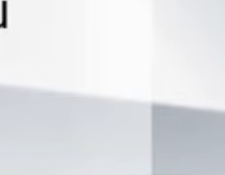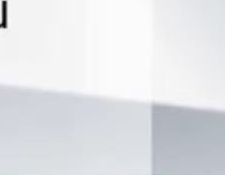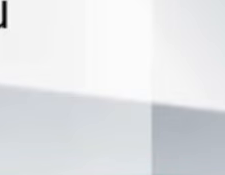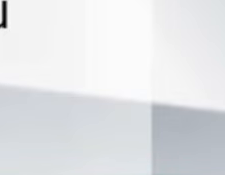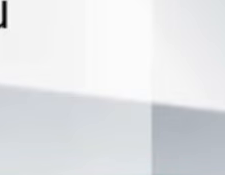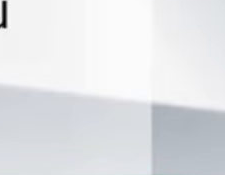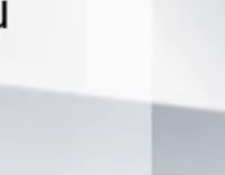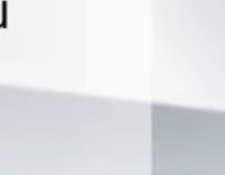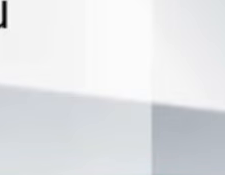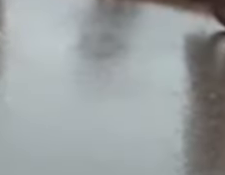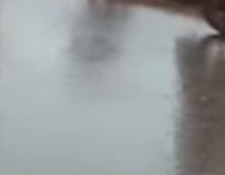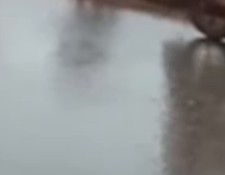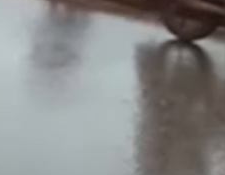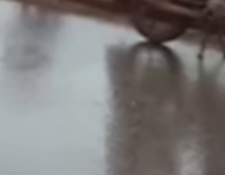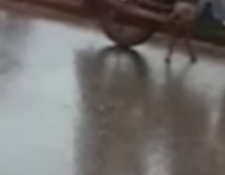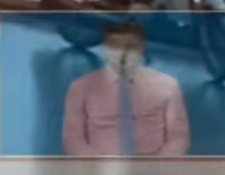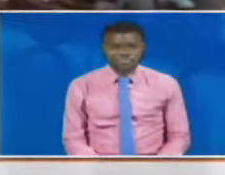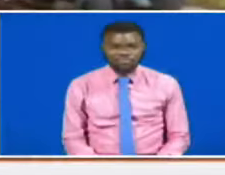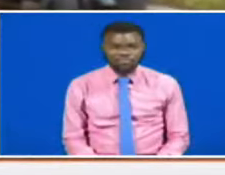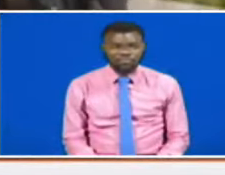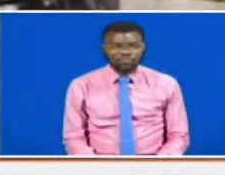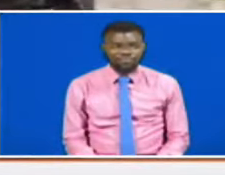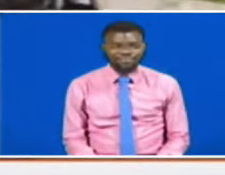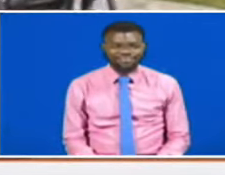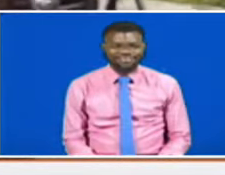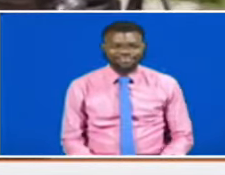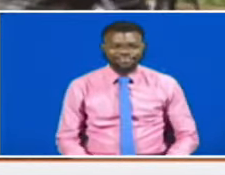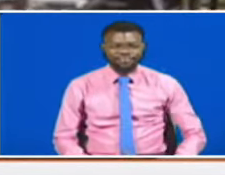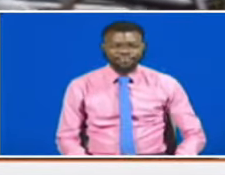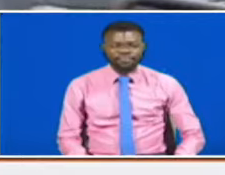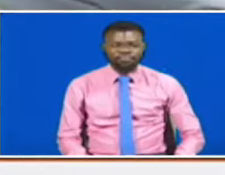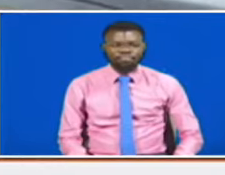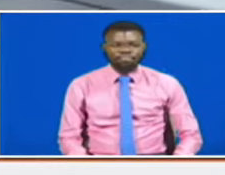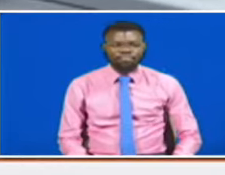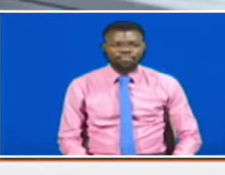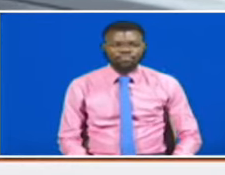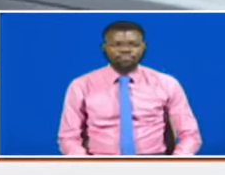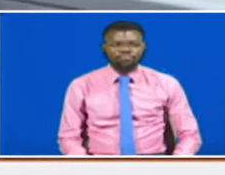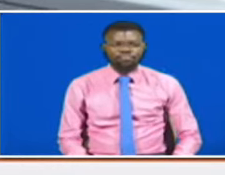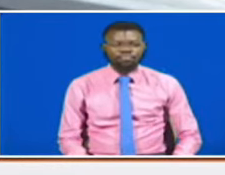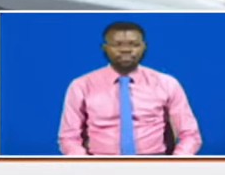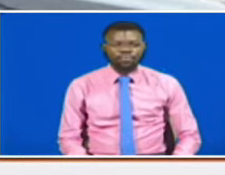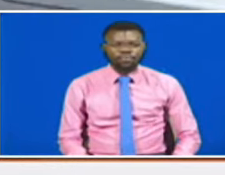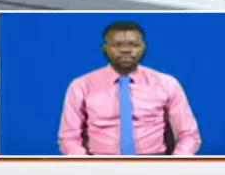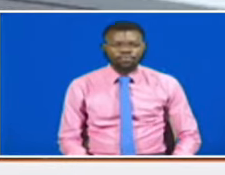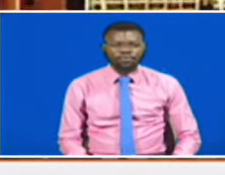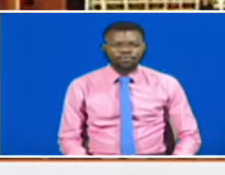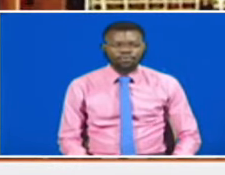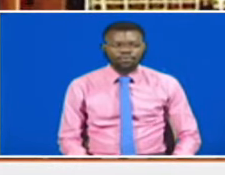mwaka 2024. Ode Francis, KTN News, Nairobi.